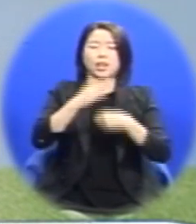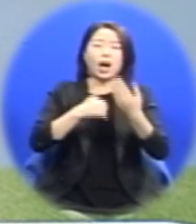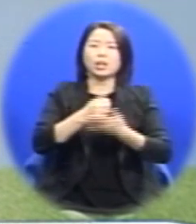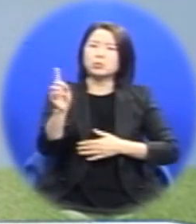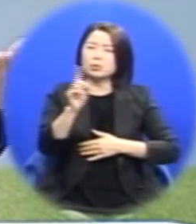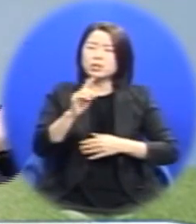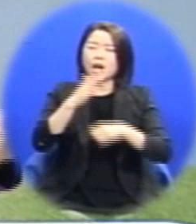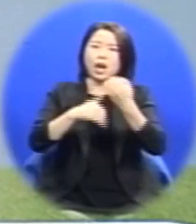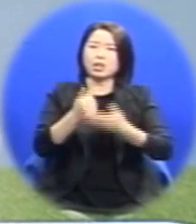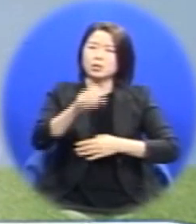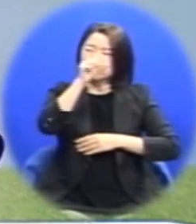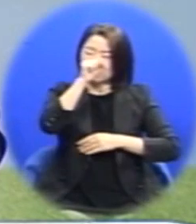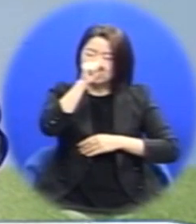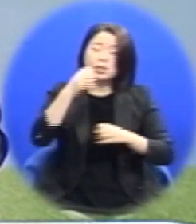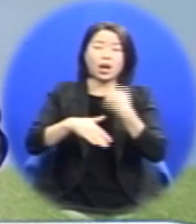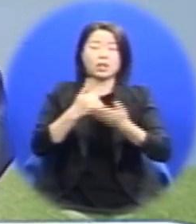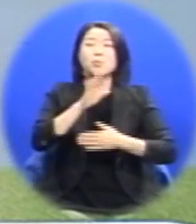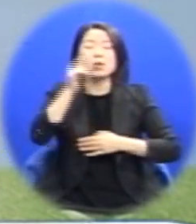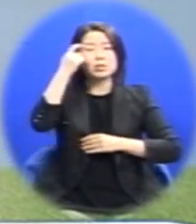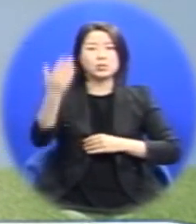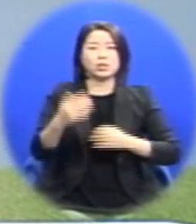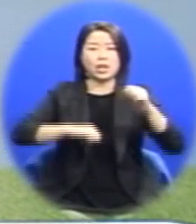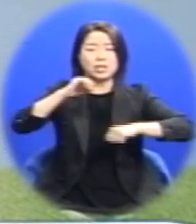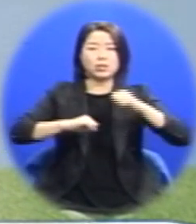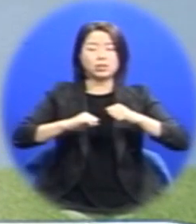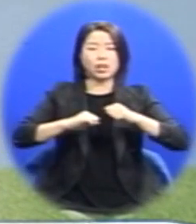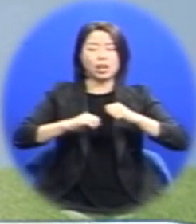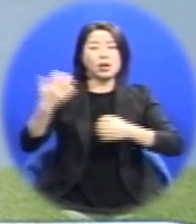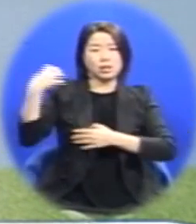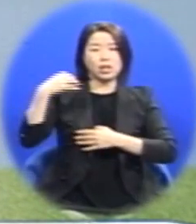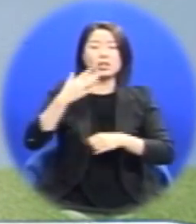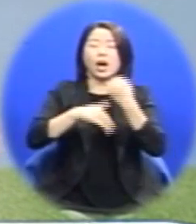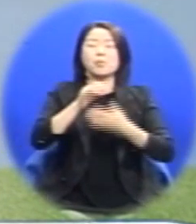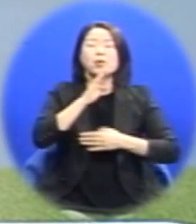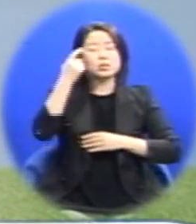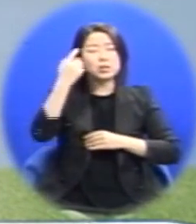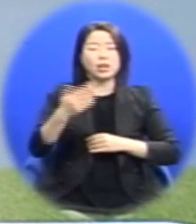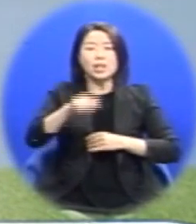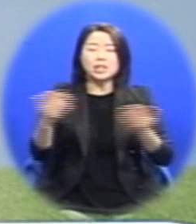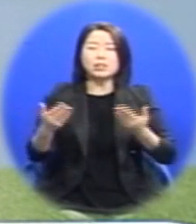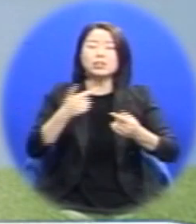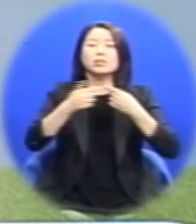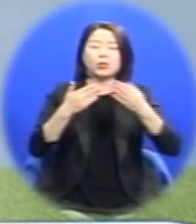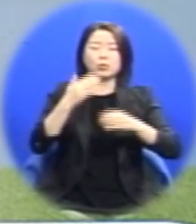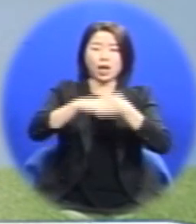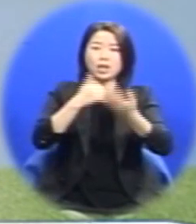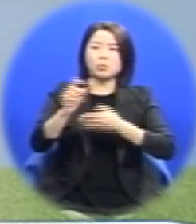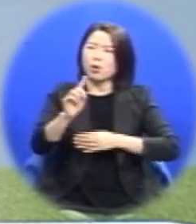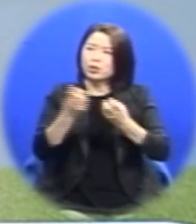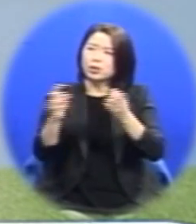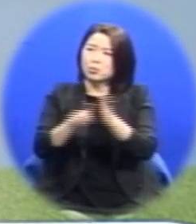하나님 도대체 하나님은 선하신 하나님 맞습니까? 역사를 주관하신 하나님 믿습니까? 이런 일을 겪고도 우리가 어떻게 하나님을 믿을 수